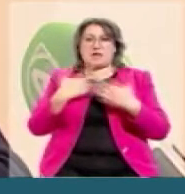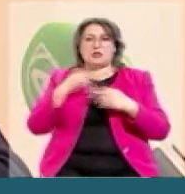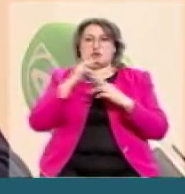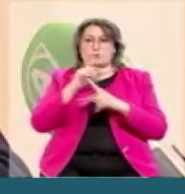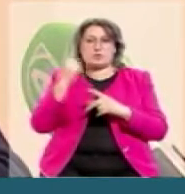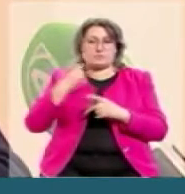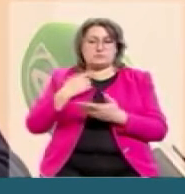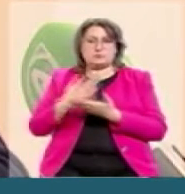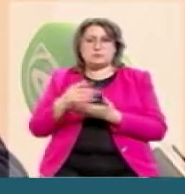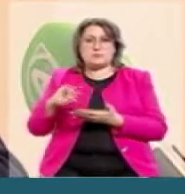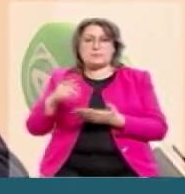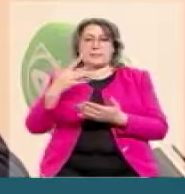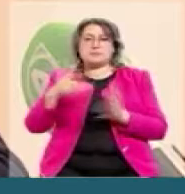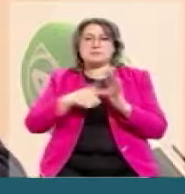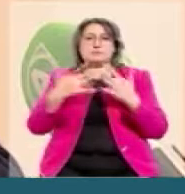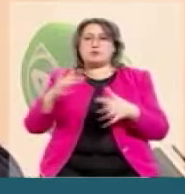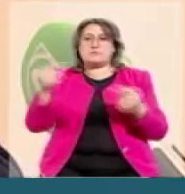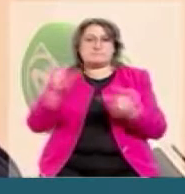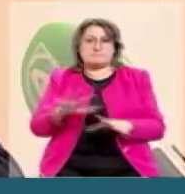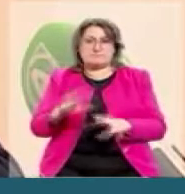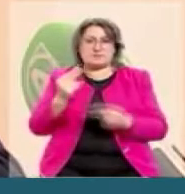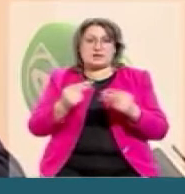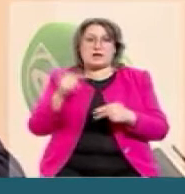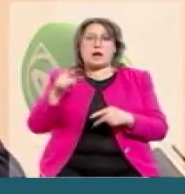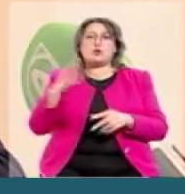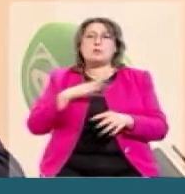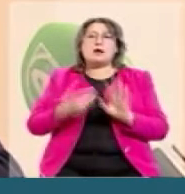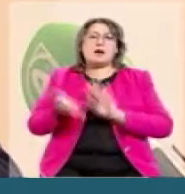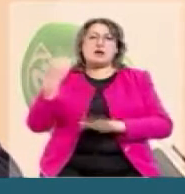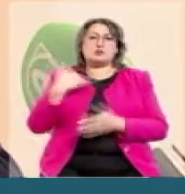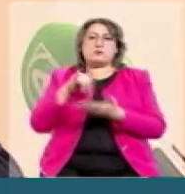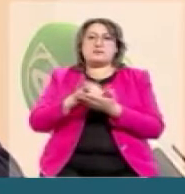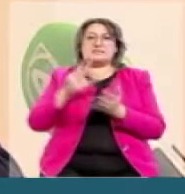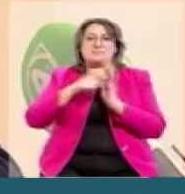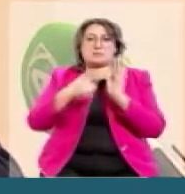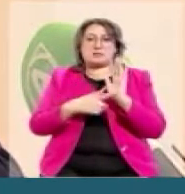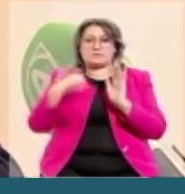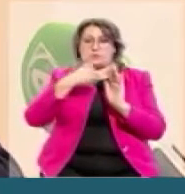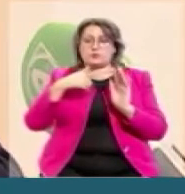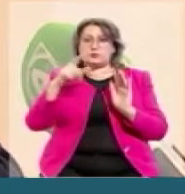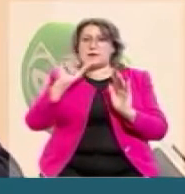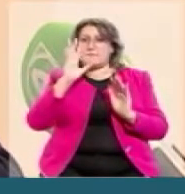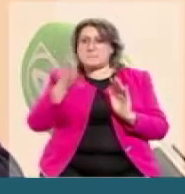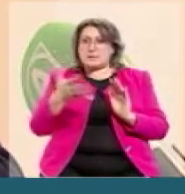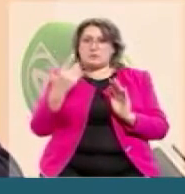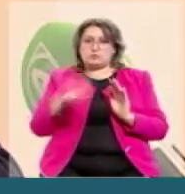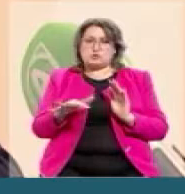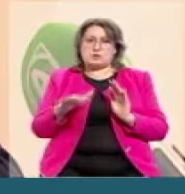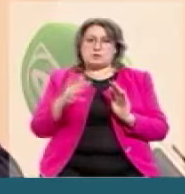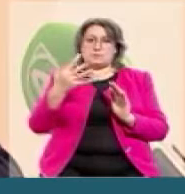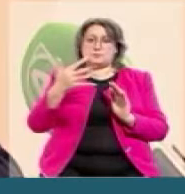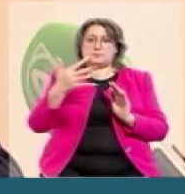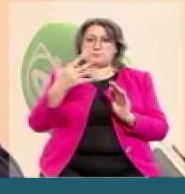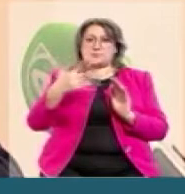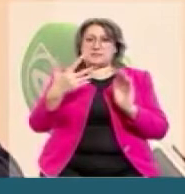ошибаюсь, 53 площадки пришли в негодность. Те, которые мы установили за все это время, 17-го года, да? За 5 лет уже 53